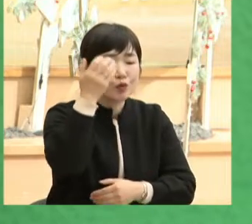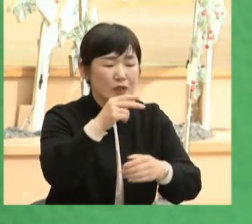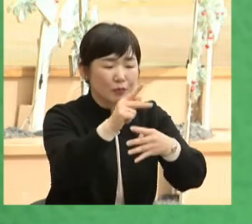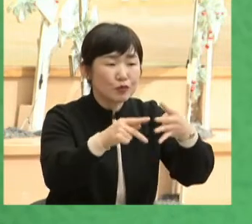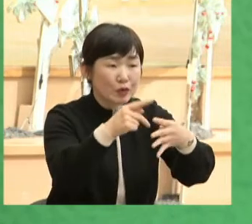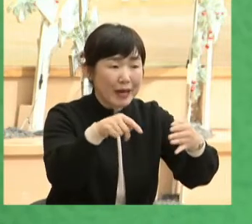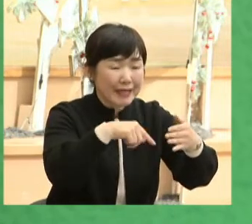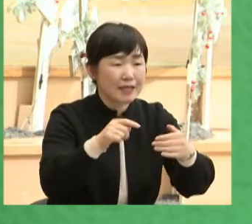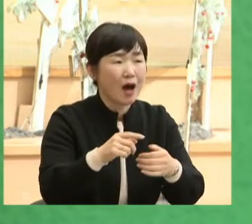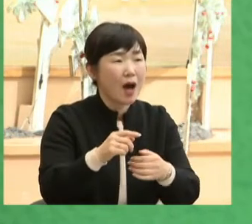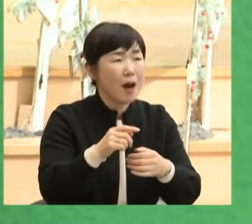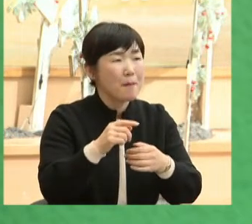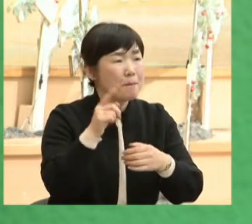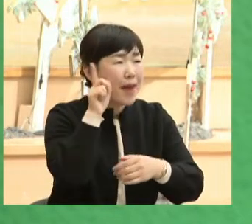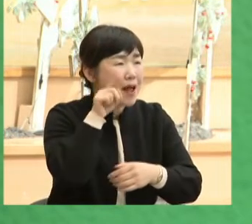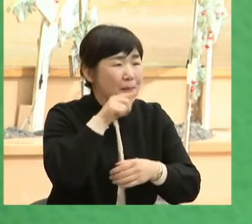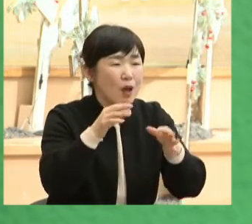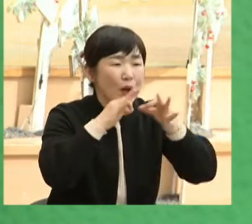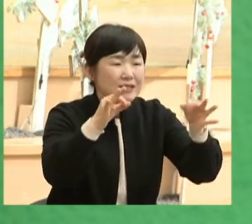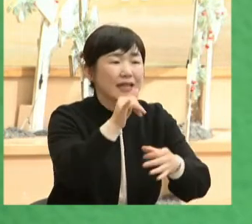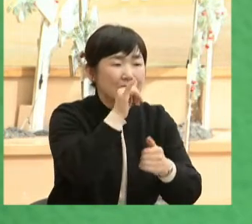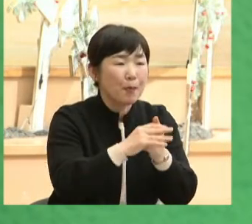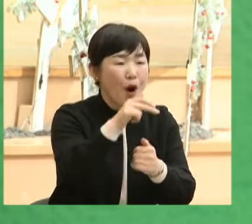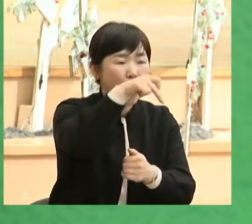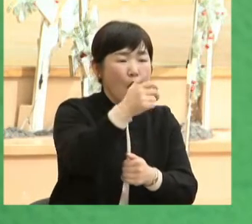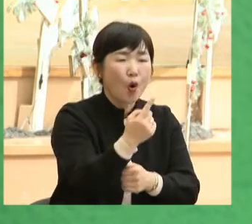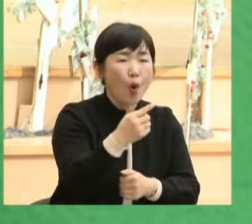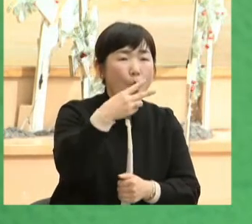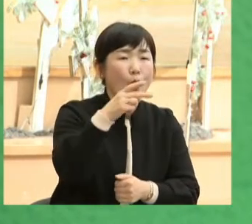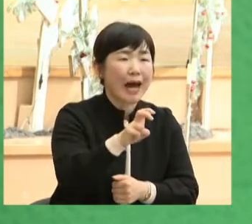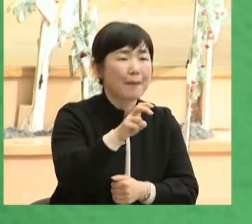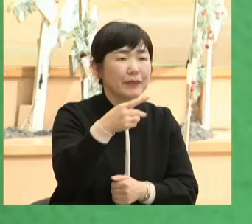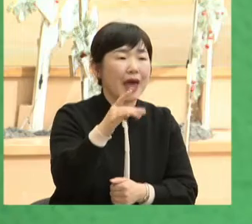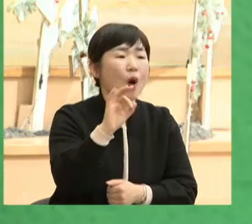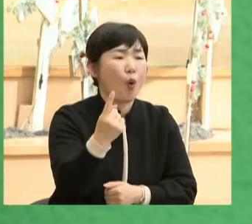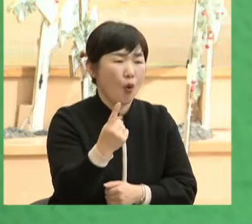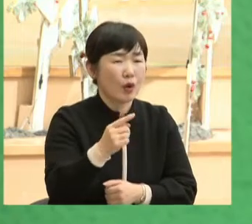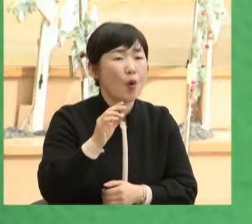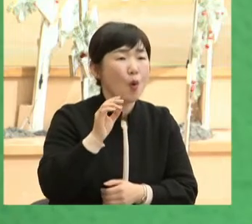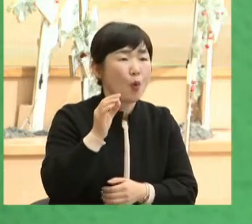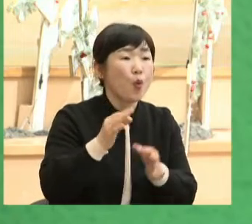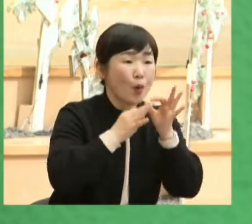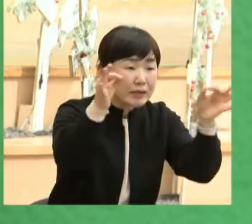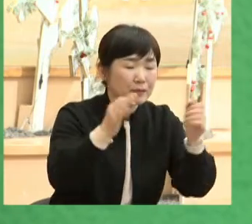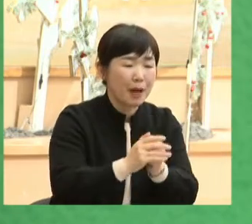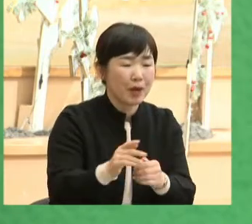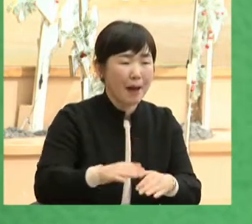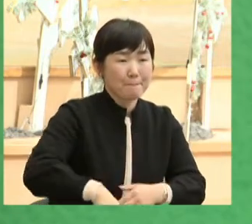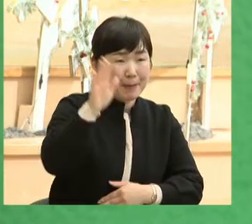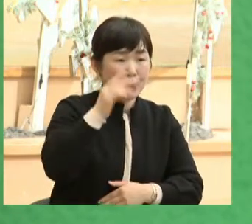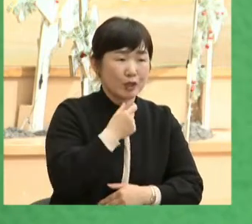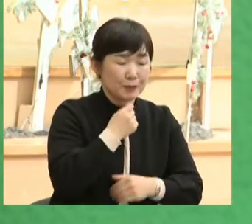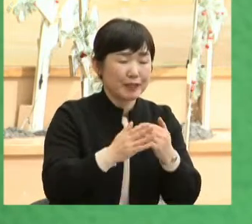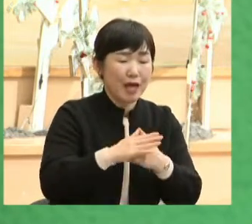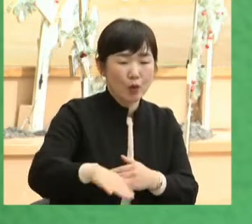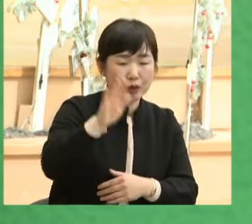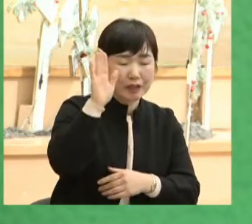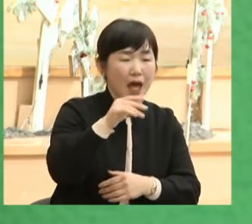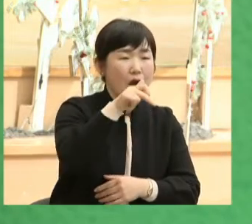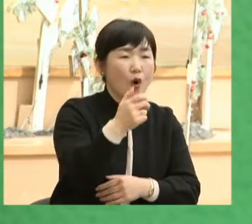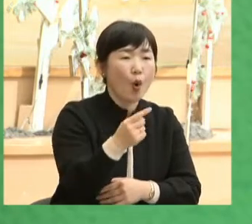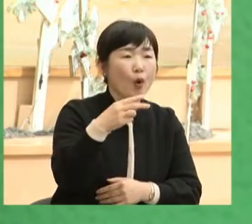아이들이 왜 저런게 있습니다 그게 뭐냐면 코란도 외쳐요 코람데오 뭘 발표할 때 콜 않네요 손들때